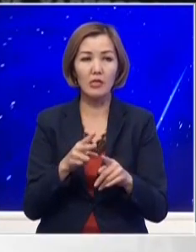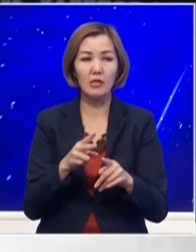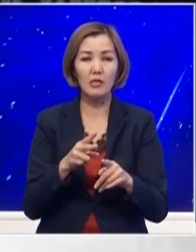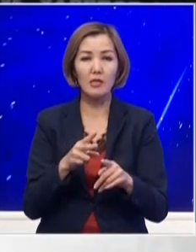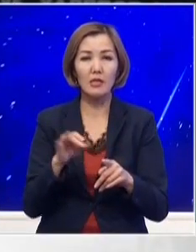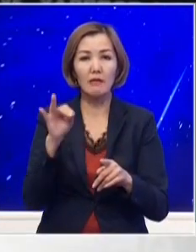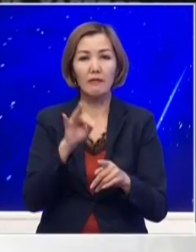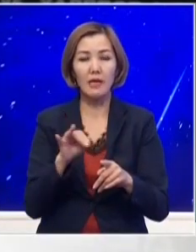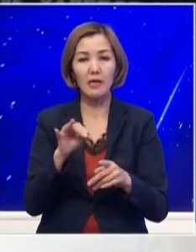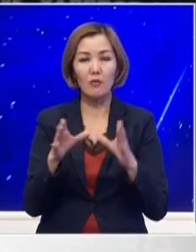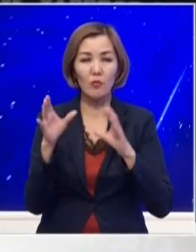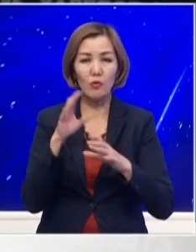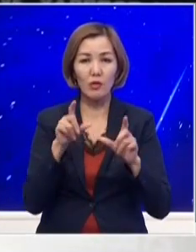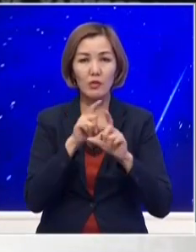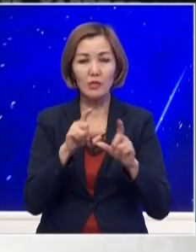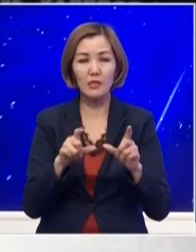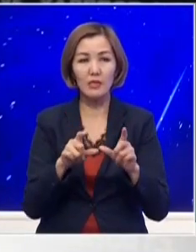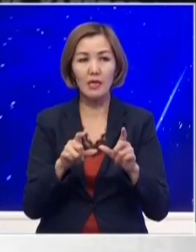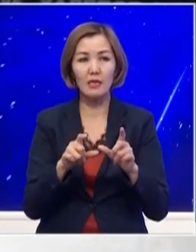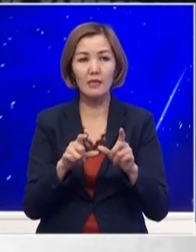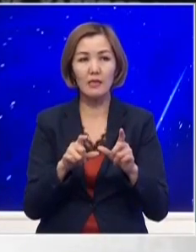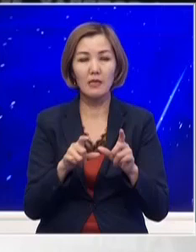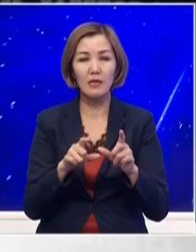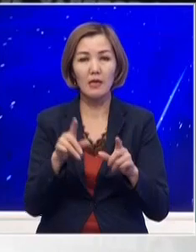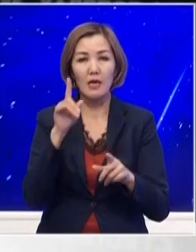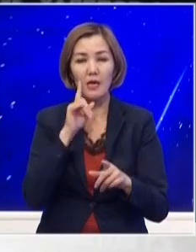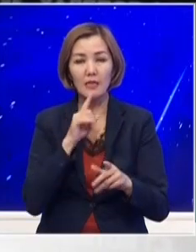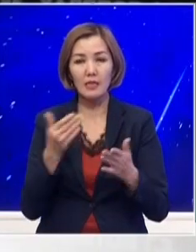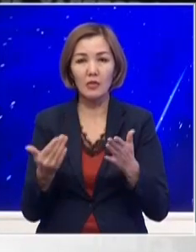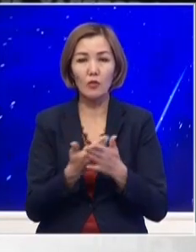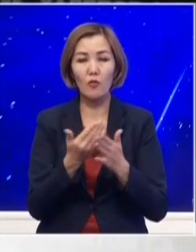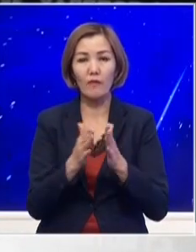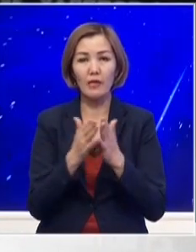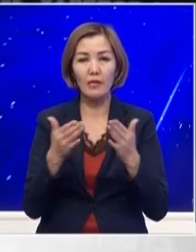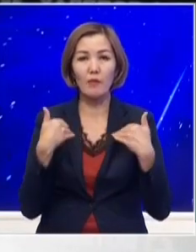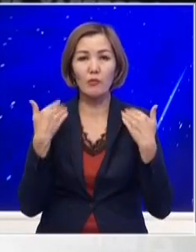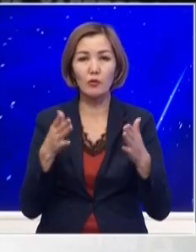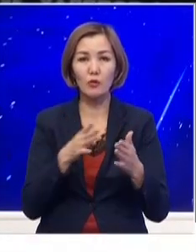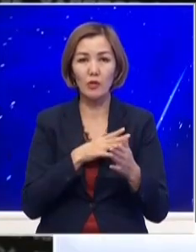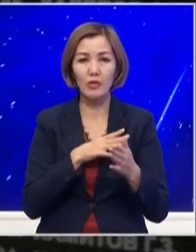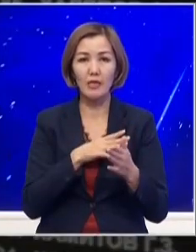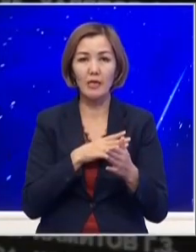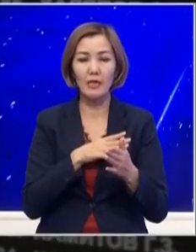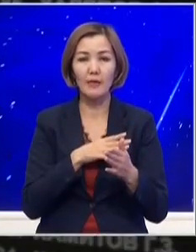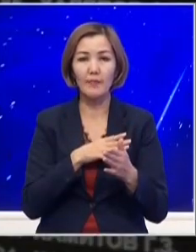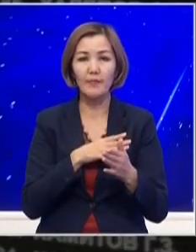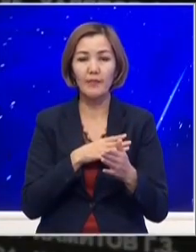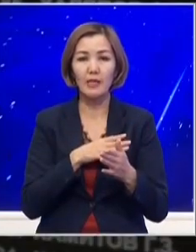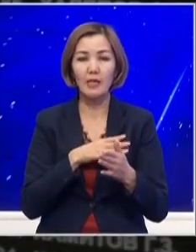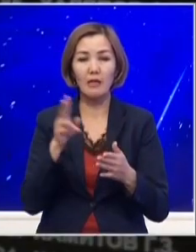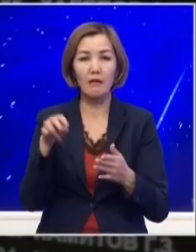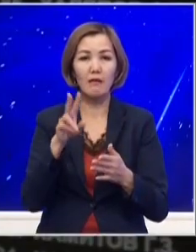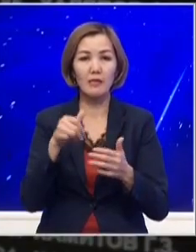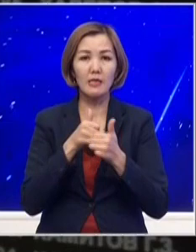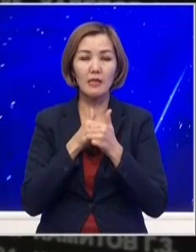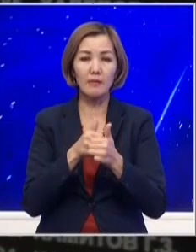Тарихшы этнология институты былтыр Орта Азияда репрессияланған қазақтар деген кітап шығарған. Оның ішінде әлбетте көпшілігі осы Қырғызстанда репрессияланған қазақтар. Ең қызығы